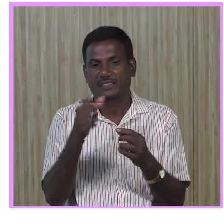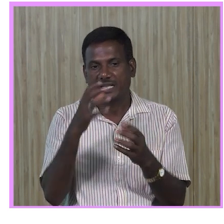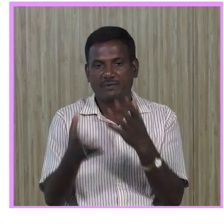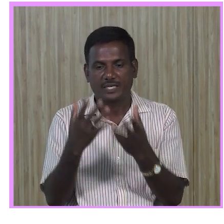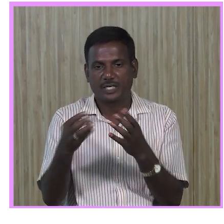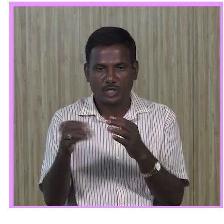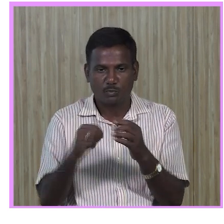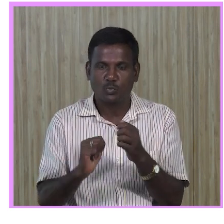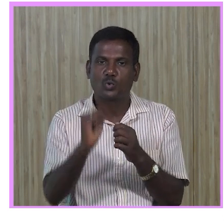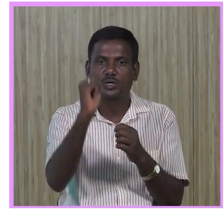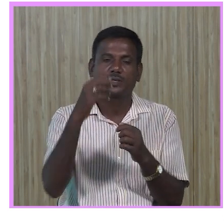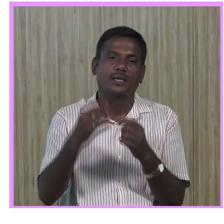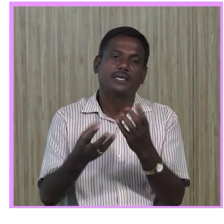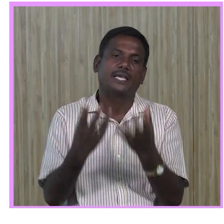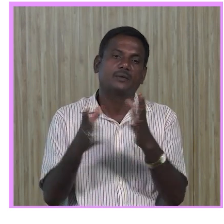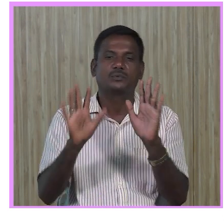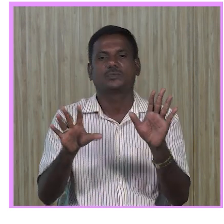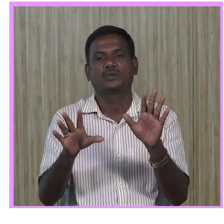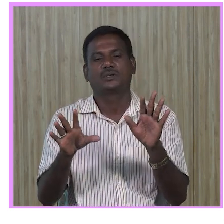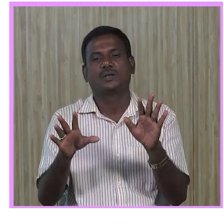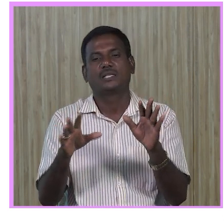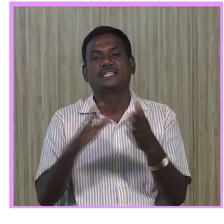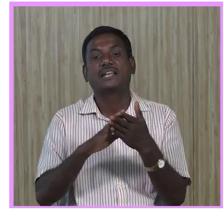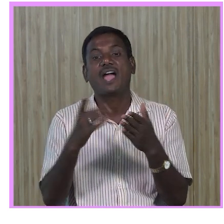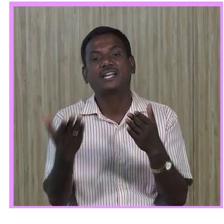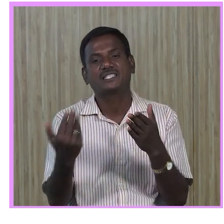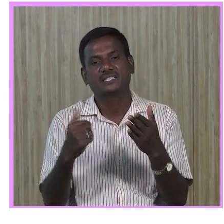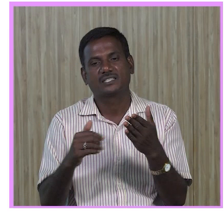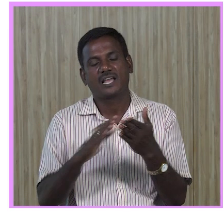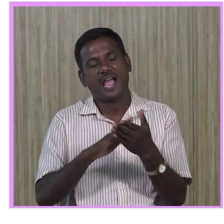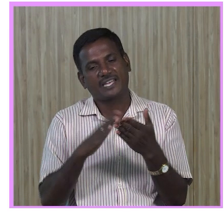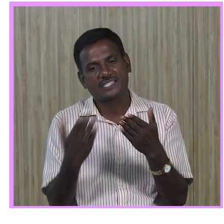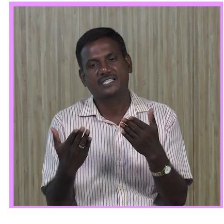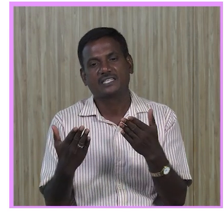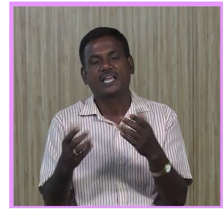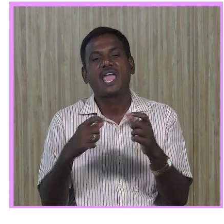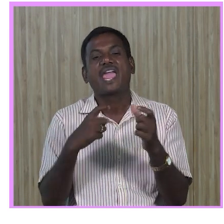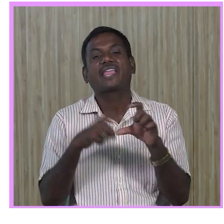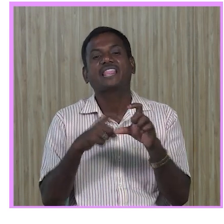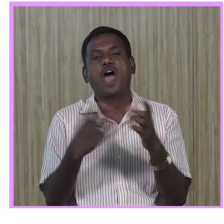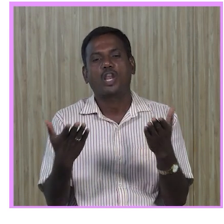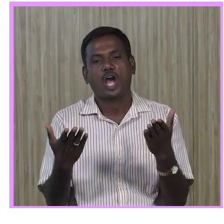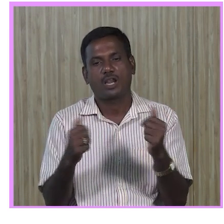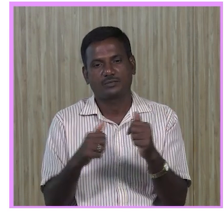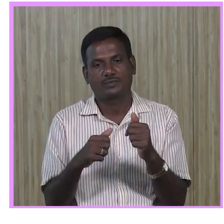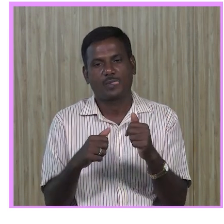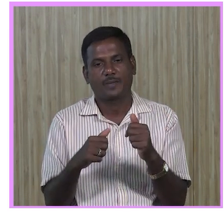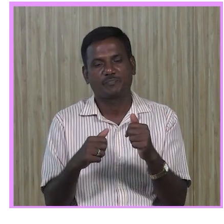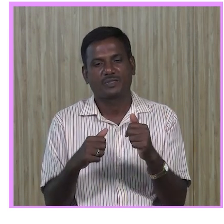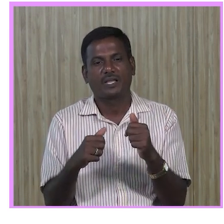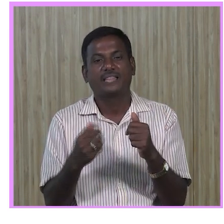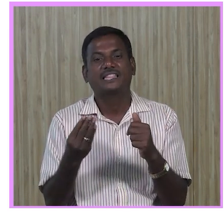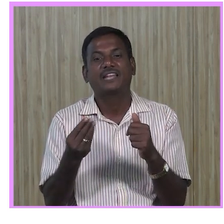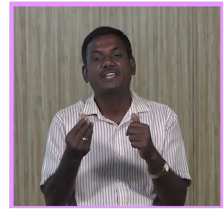உள்ள எரிபொருள்கள் திரவ ஹைட்ரஜன், ஹைட்ரஜின் மற்றும் எத்தில் ஆல்கஹால். திரவ